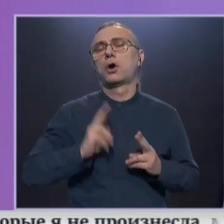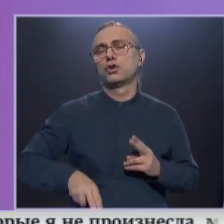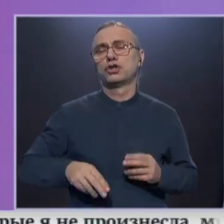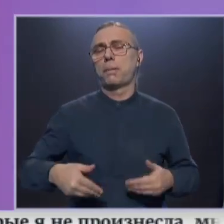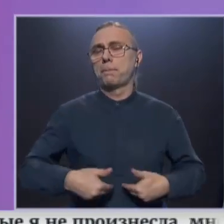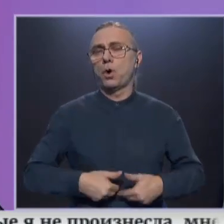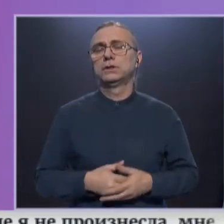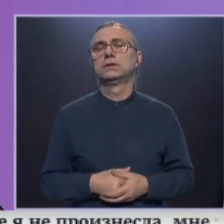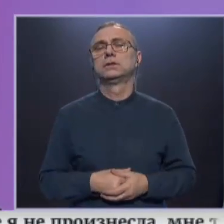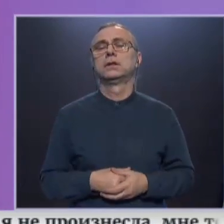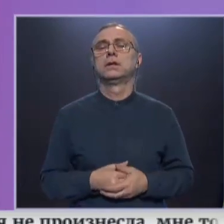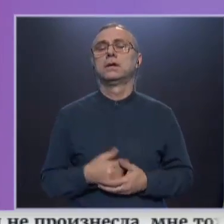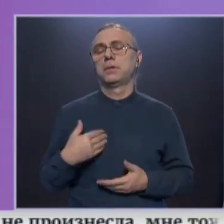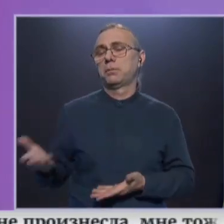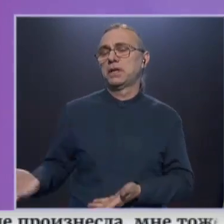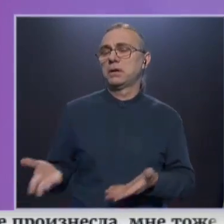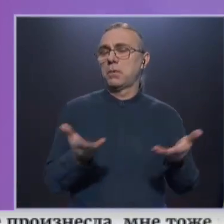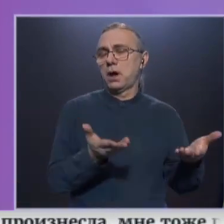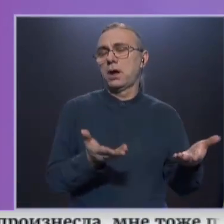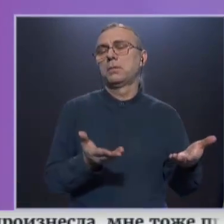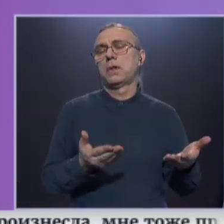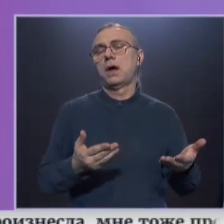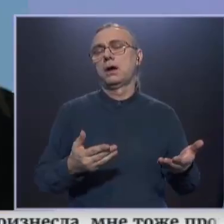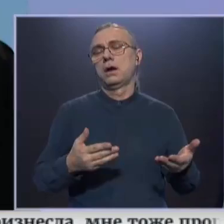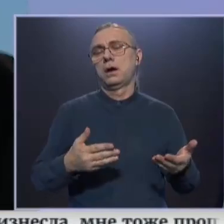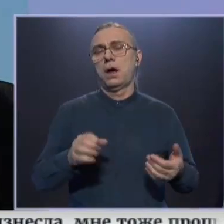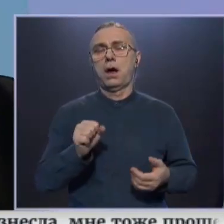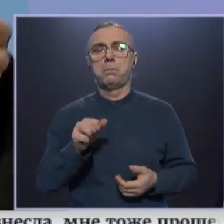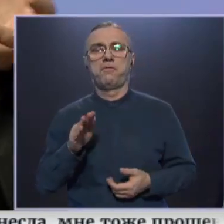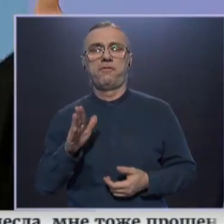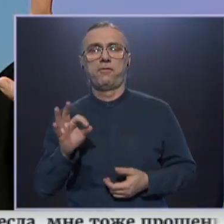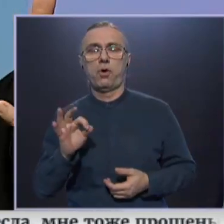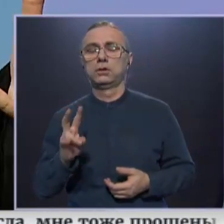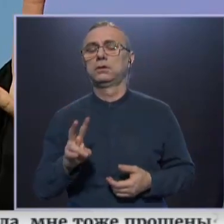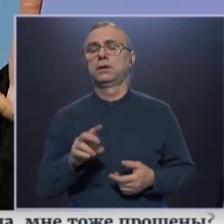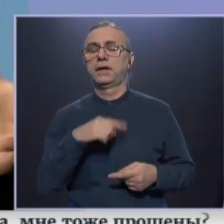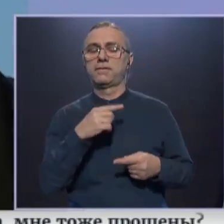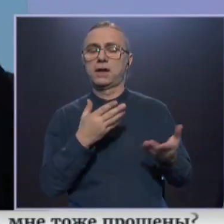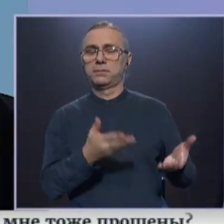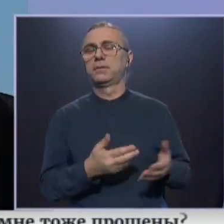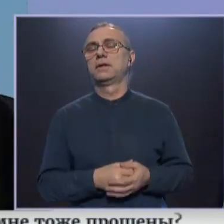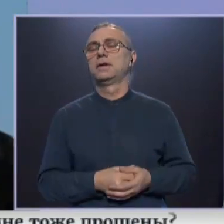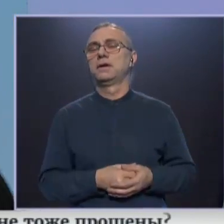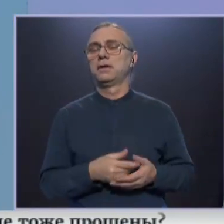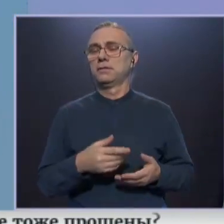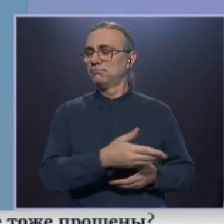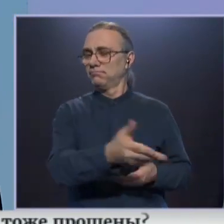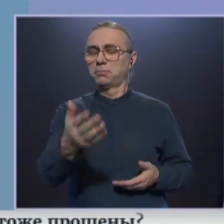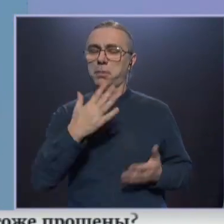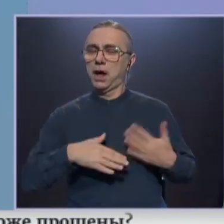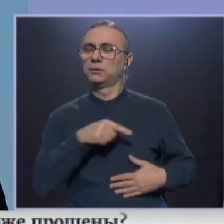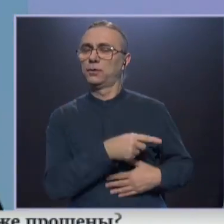их поднимаем нам вон после какого-то праздничного воскресного богослужения и говорим, да, вот порадуйтесь, люди готовятся, уже